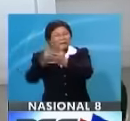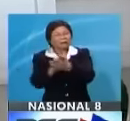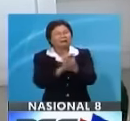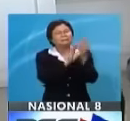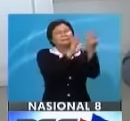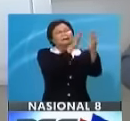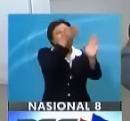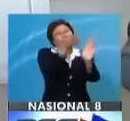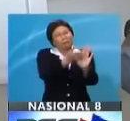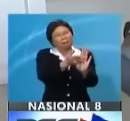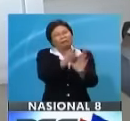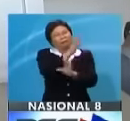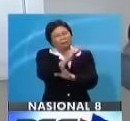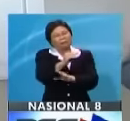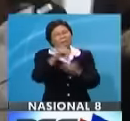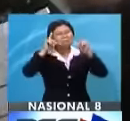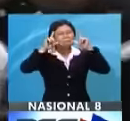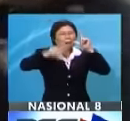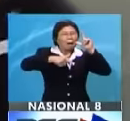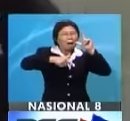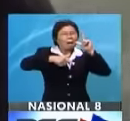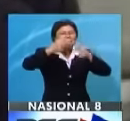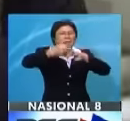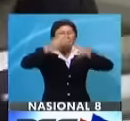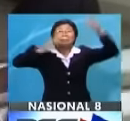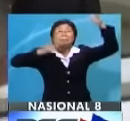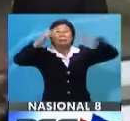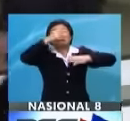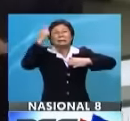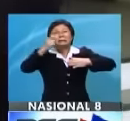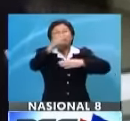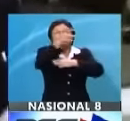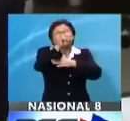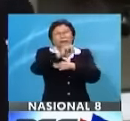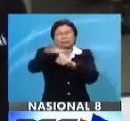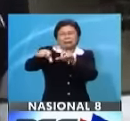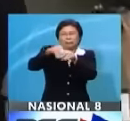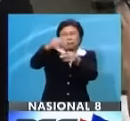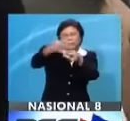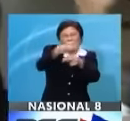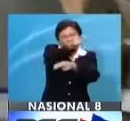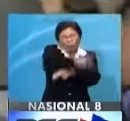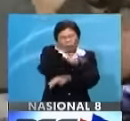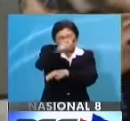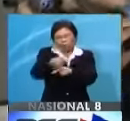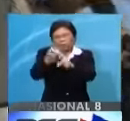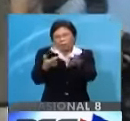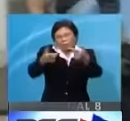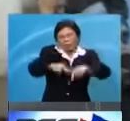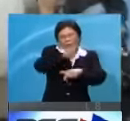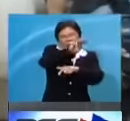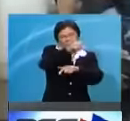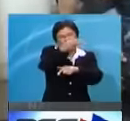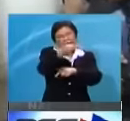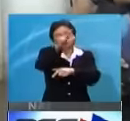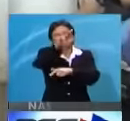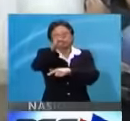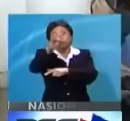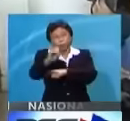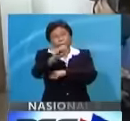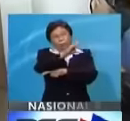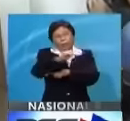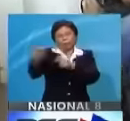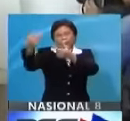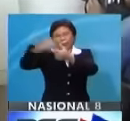bank tersebut. Juga mencemar nama negara Malaysia kerana kes melibatkan nama-nama mangsa dari tragedi MH370